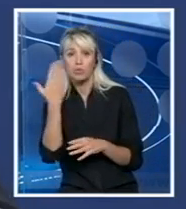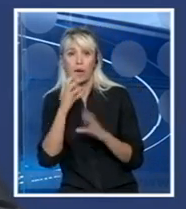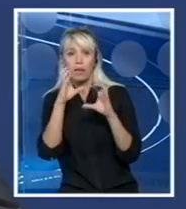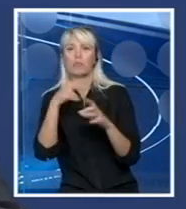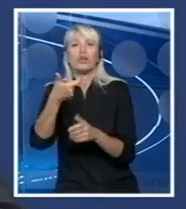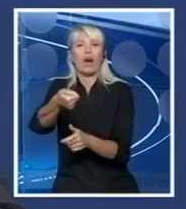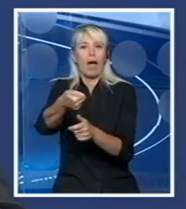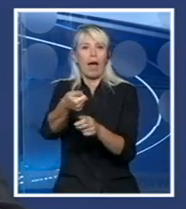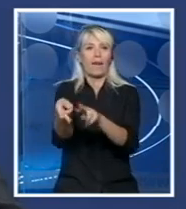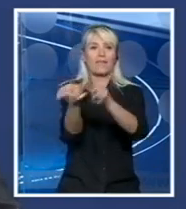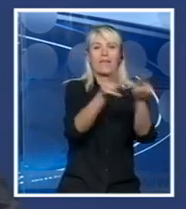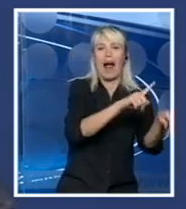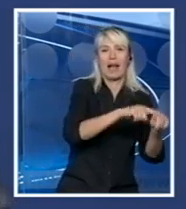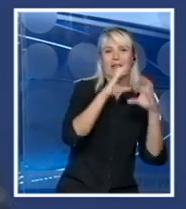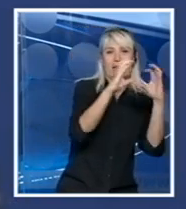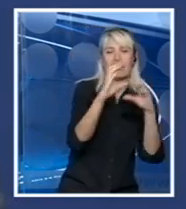za početak dovoljno.